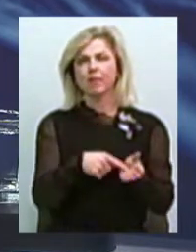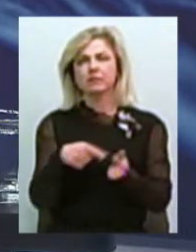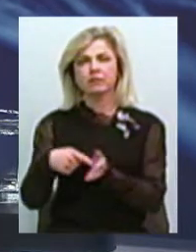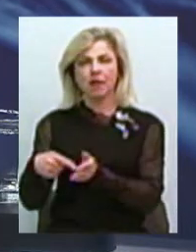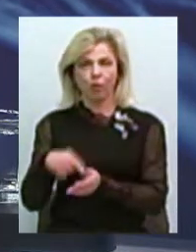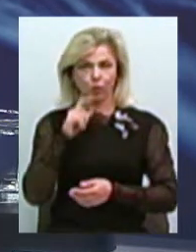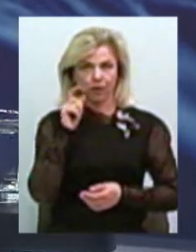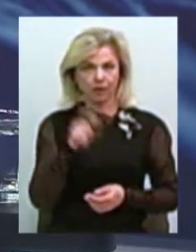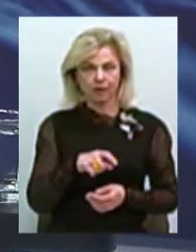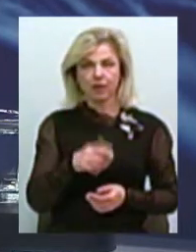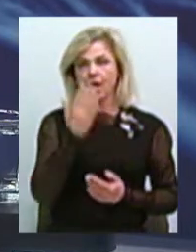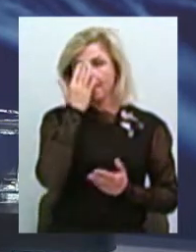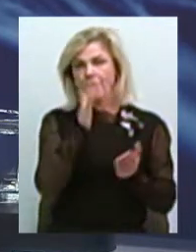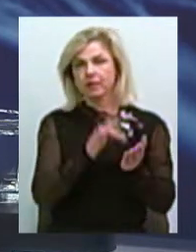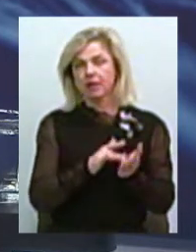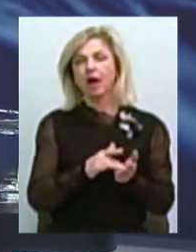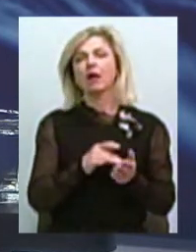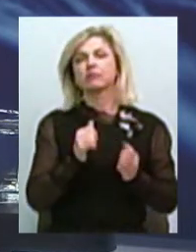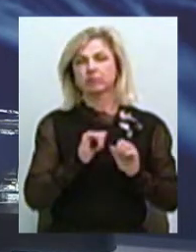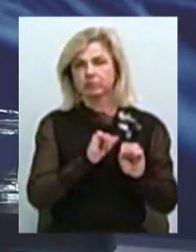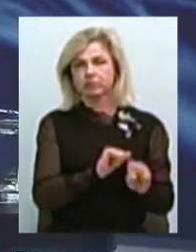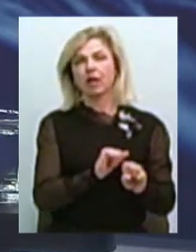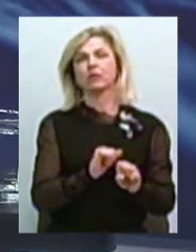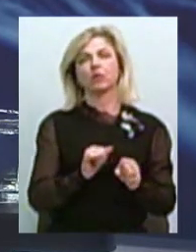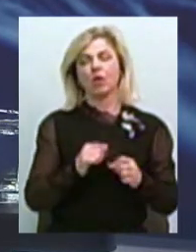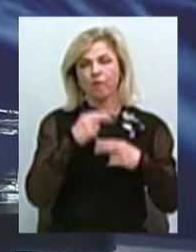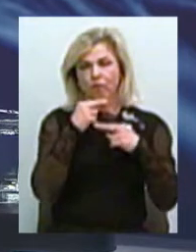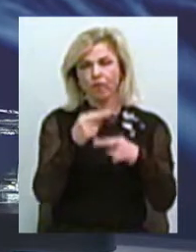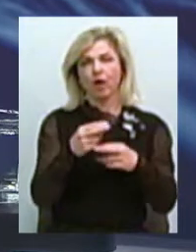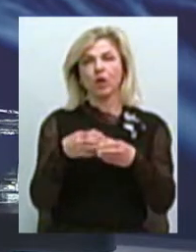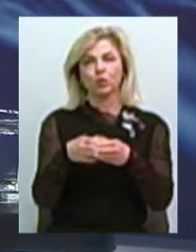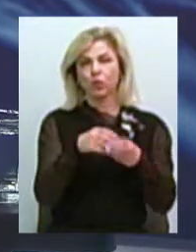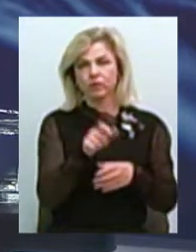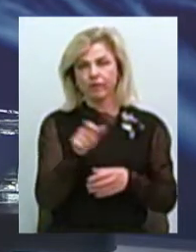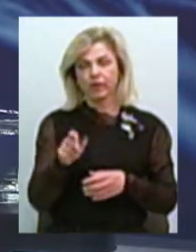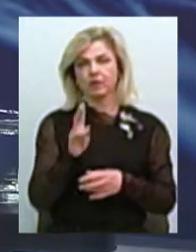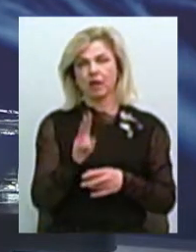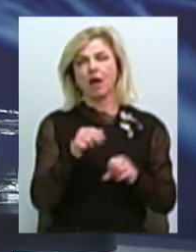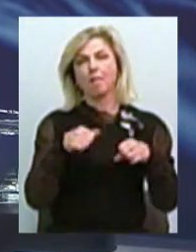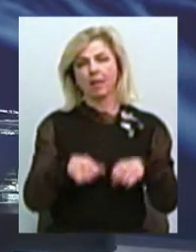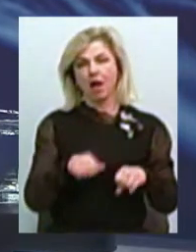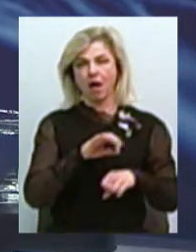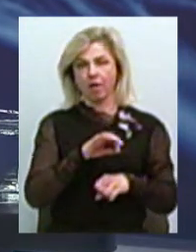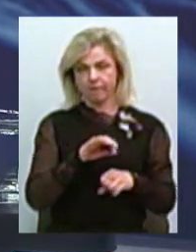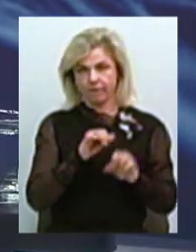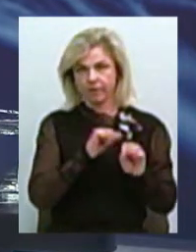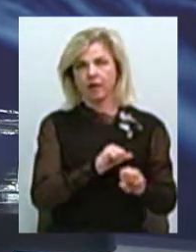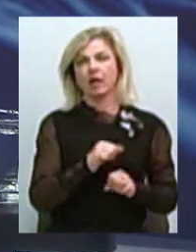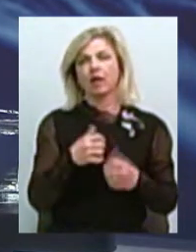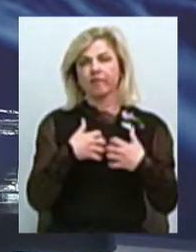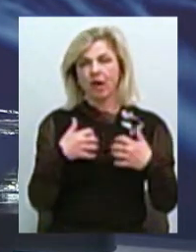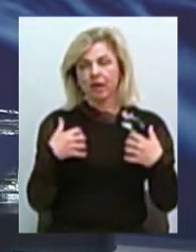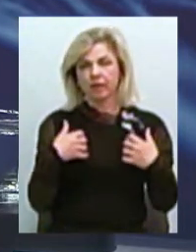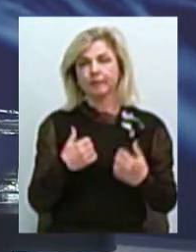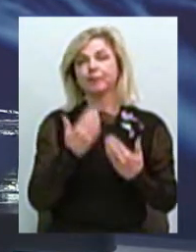країни. Мета захисту – привернути увагу суспільства до прав тварин. Отже, як захищені права